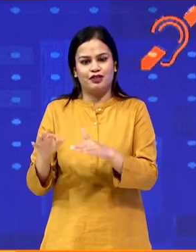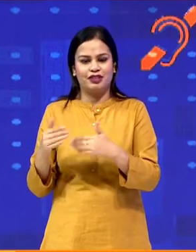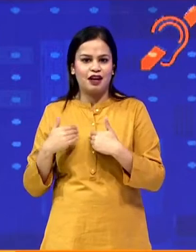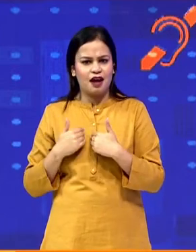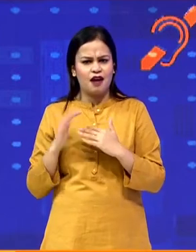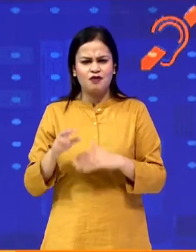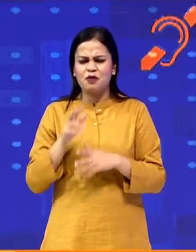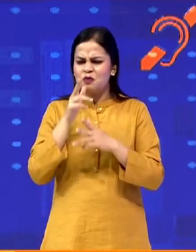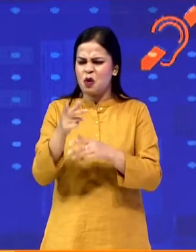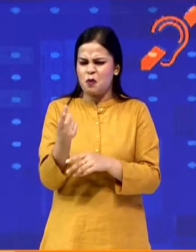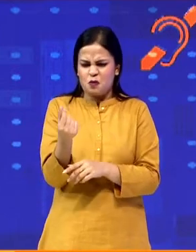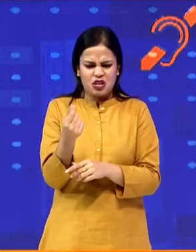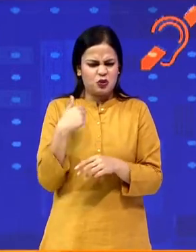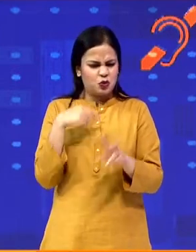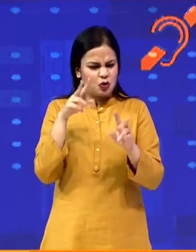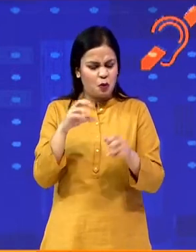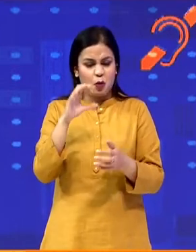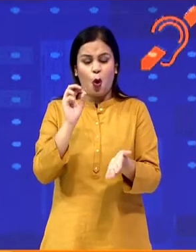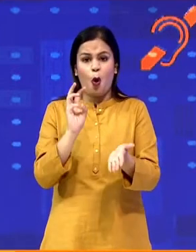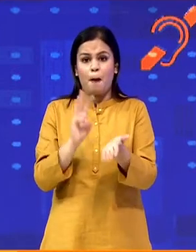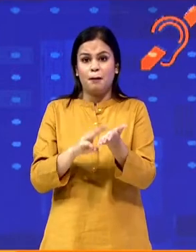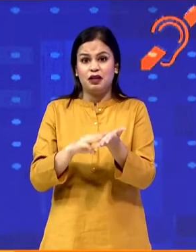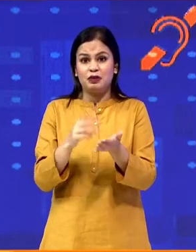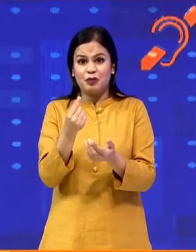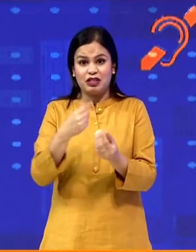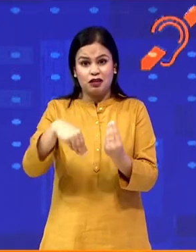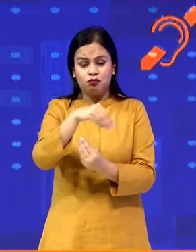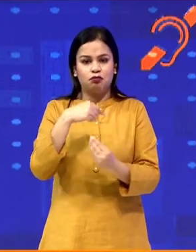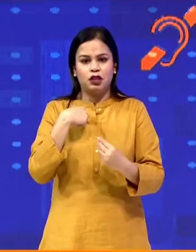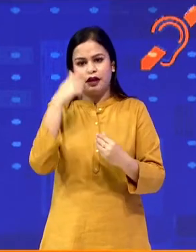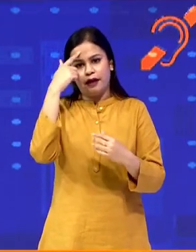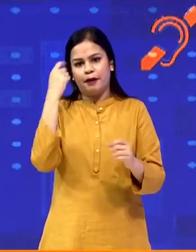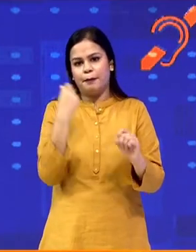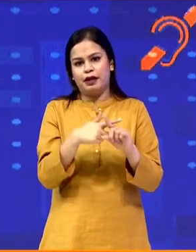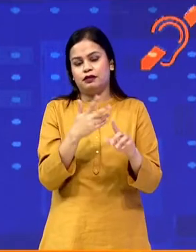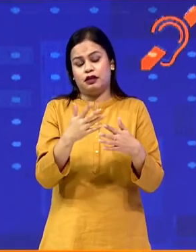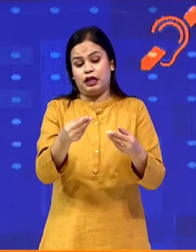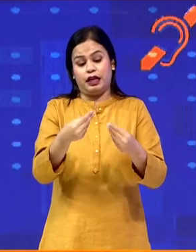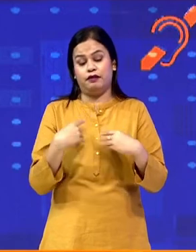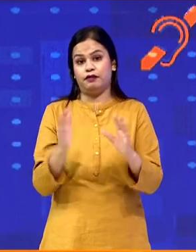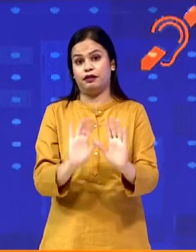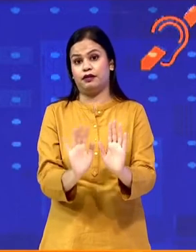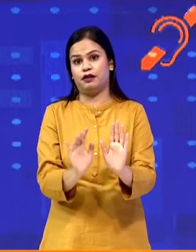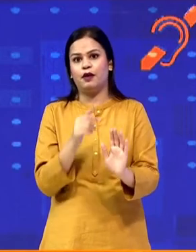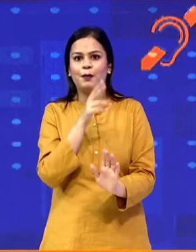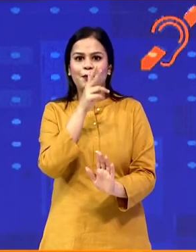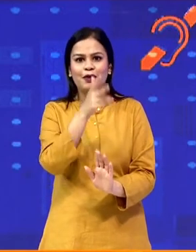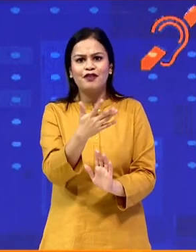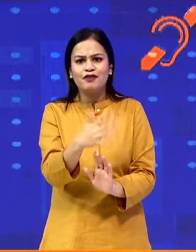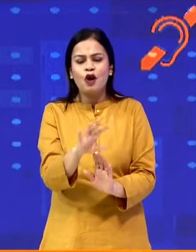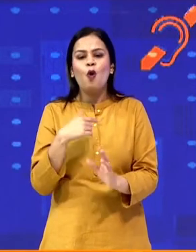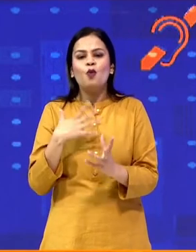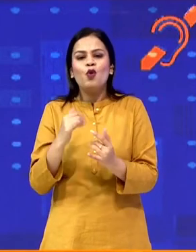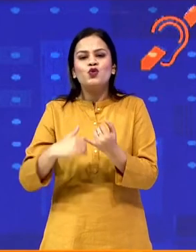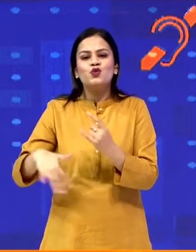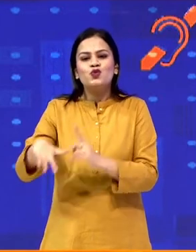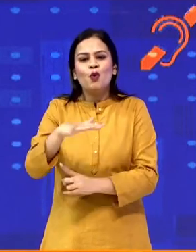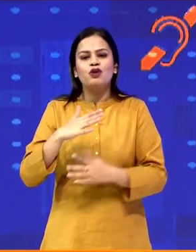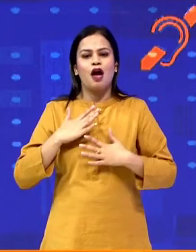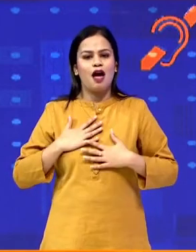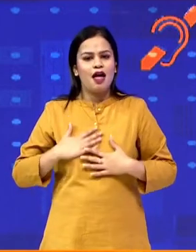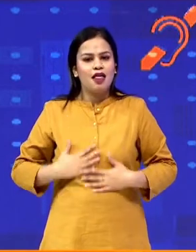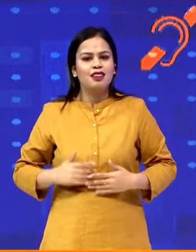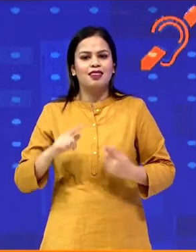फाइनेंस फाइनेंस मेरे कॉमर्स मेरे बस का नहीं मुझे नहीं देना मुझे सोशल सेक्टर में हेल्थ